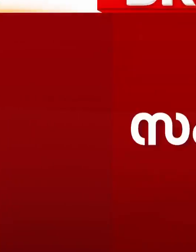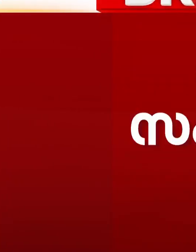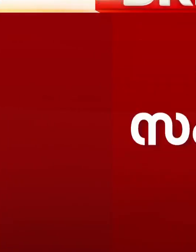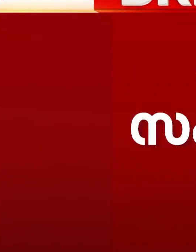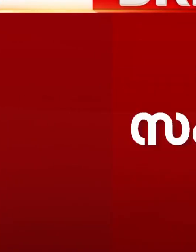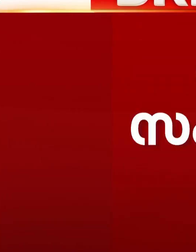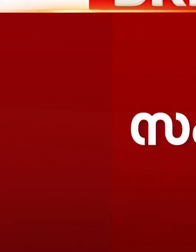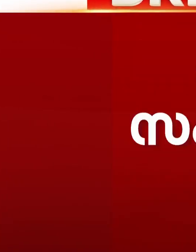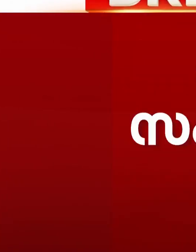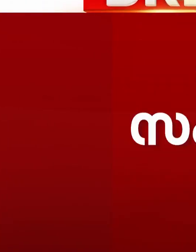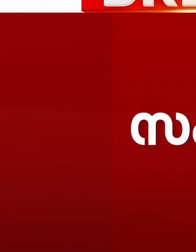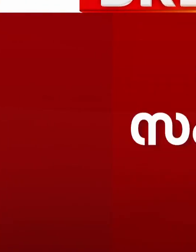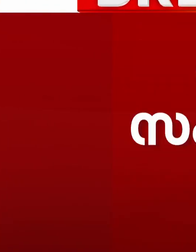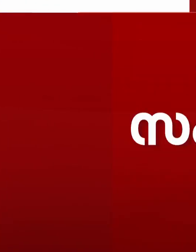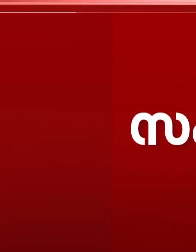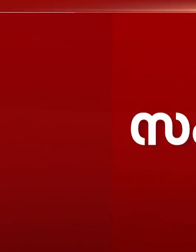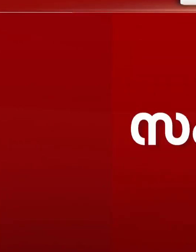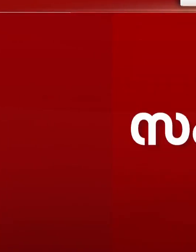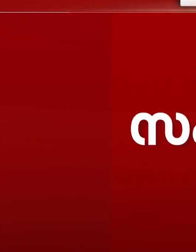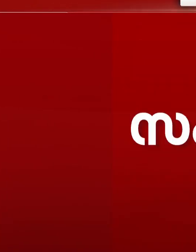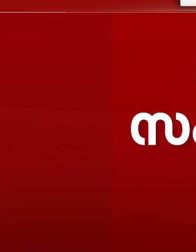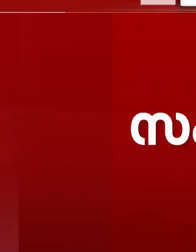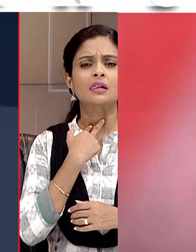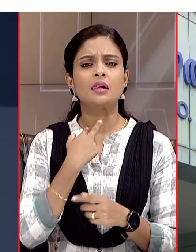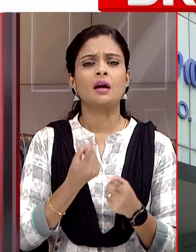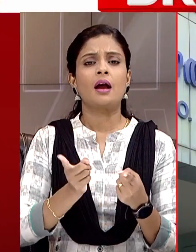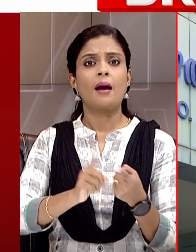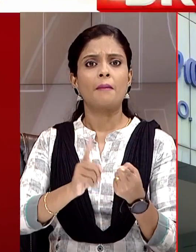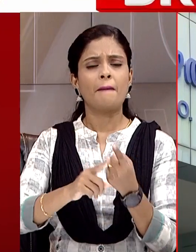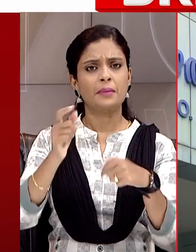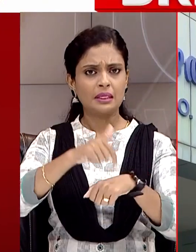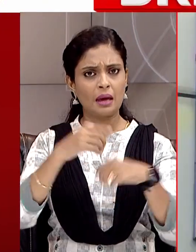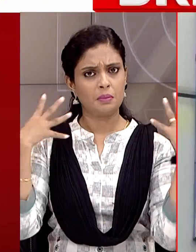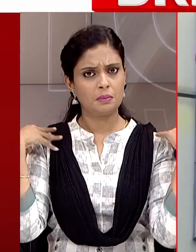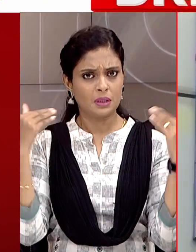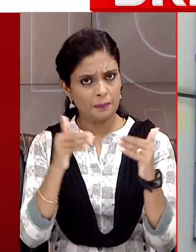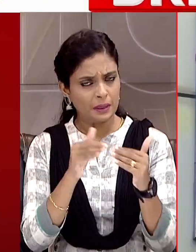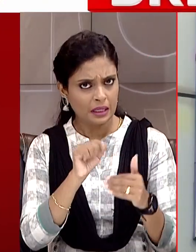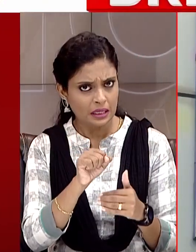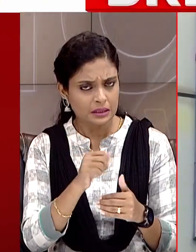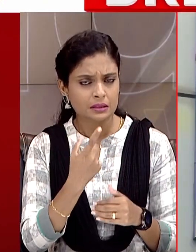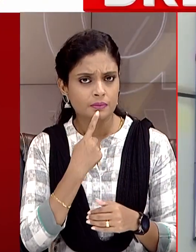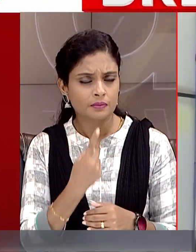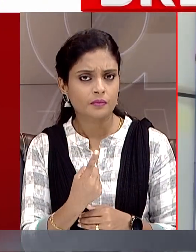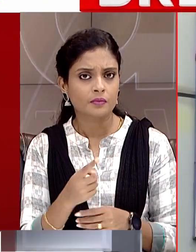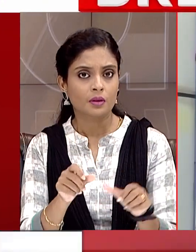പ്രതിസന്ധി ഉണ്ടായ സമയത്ത് നിങ്ങൾ മന്ത്രി വി വാസവനെ കണ്ടല്ലോ, വാസവനെ കണ്ട സമയത്ത് മന്ത്രി എന്താ സാറേ പറഞ്ഞേ?